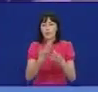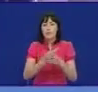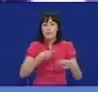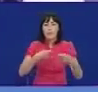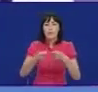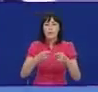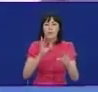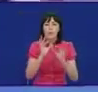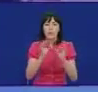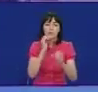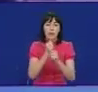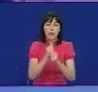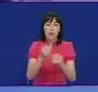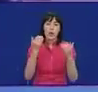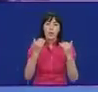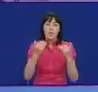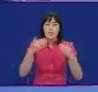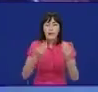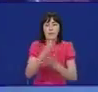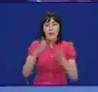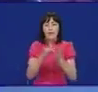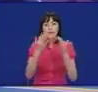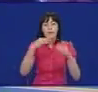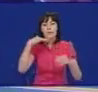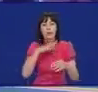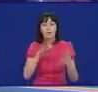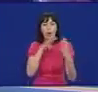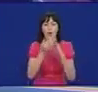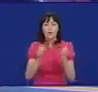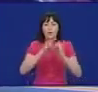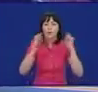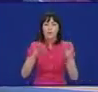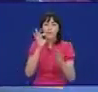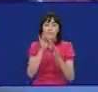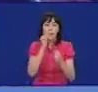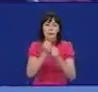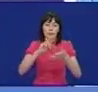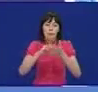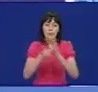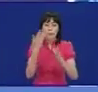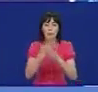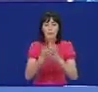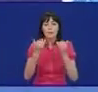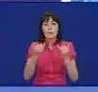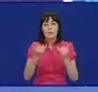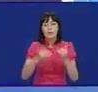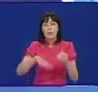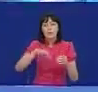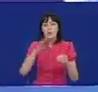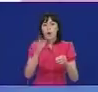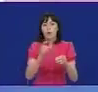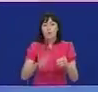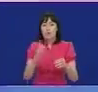да оңды атқарылуда. Моно қалалардың санын көбейтіп ауылдарды көркейту мақсатында жасалып жатқан жобалардың арқасында бүгінде тау халқы көгілдір